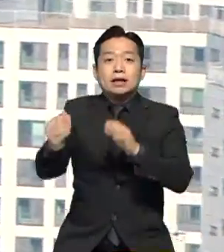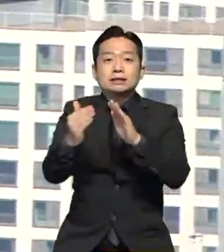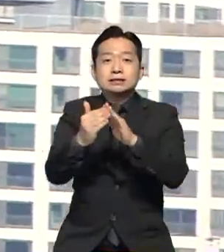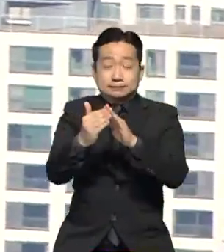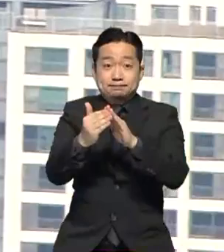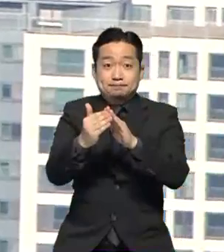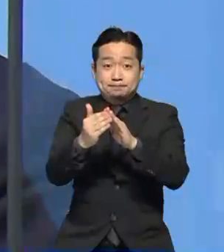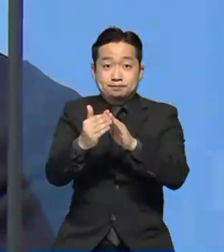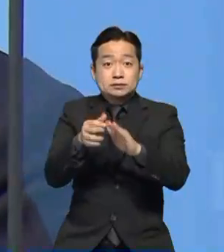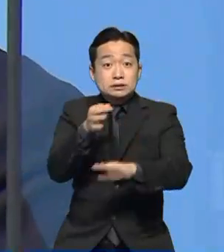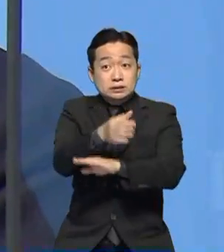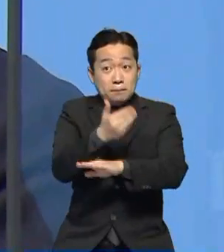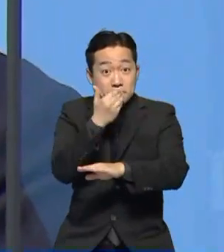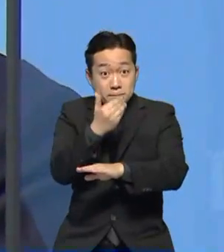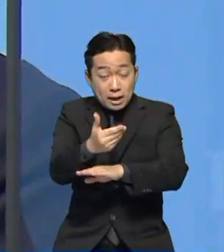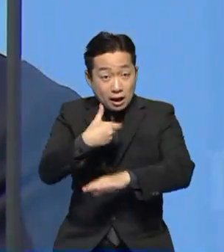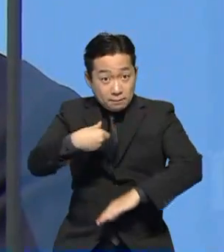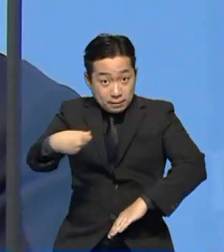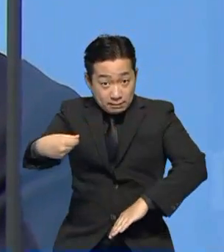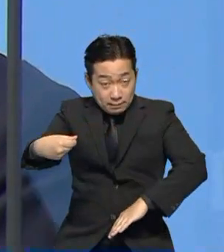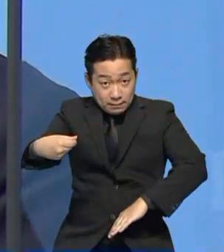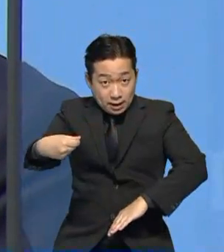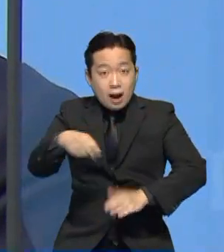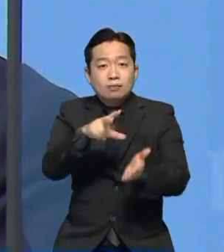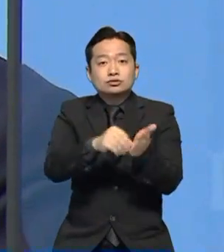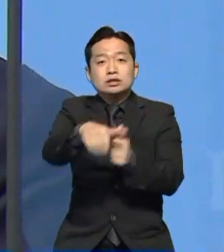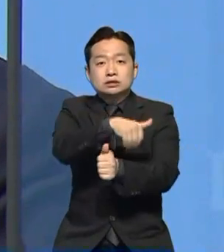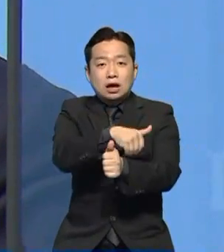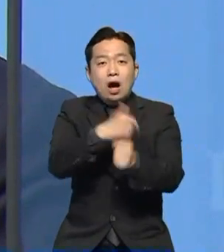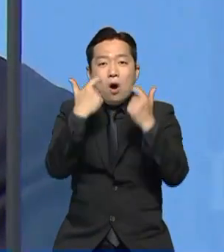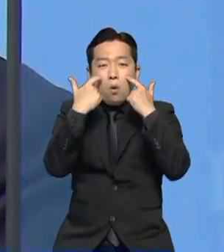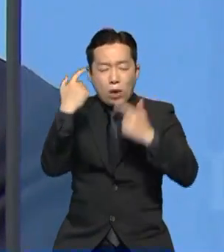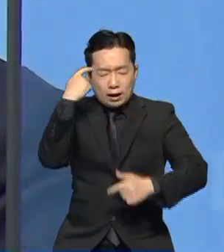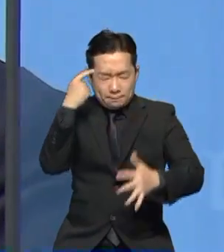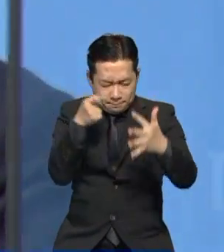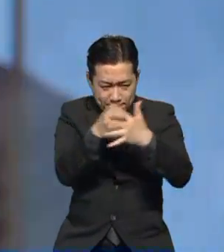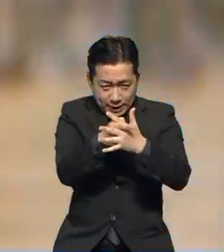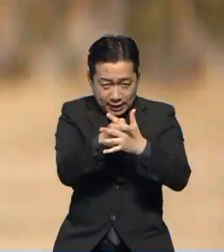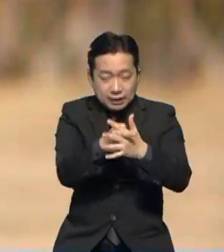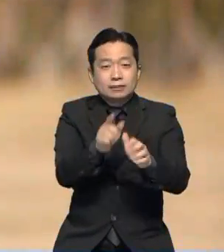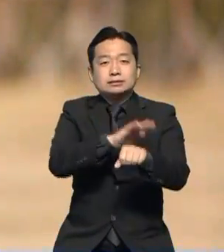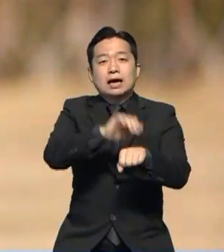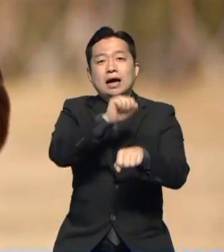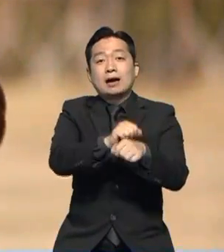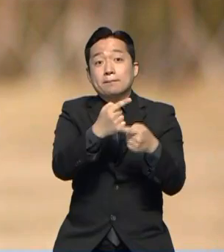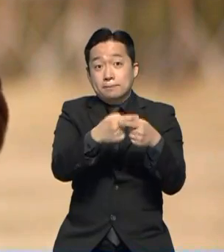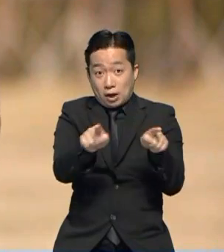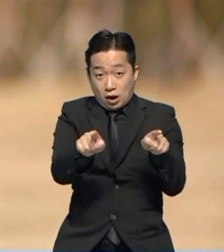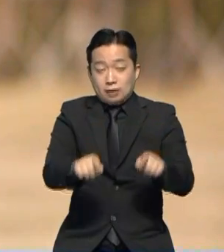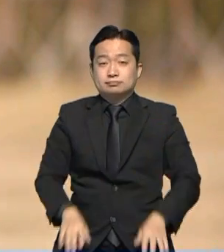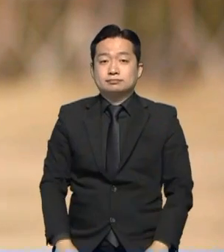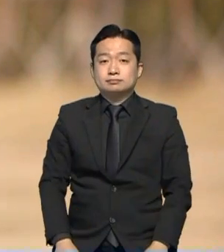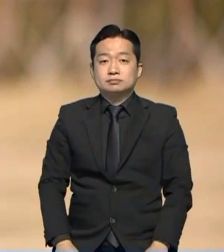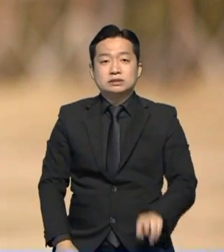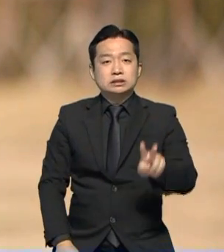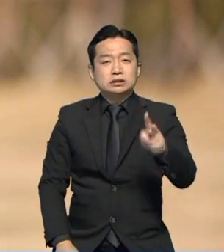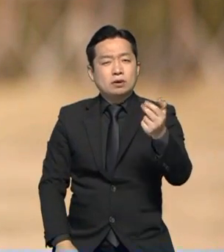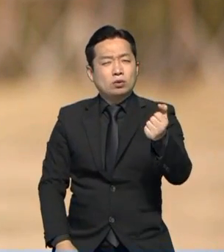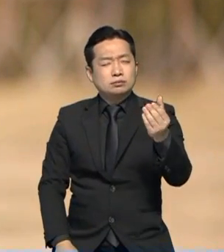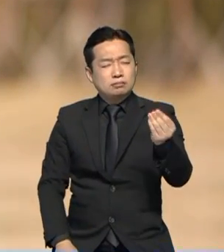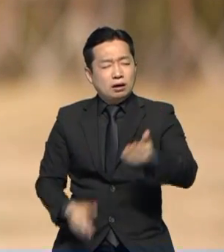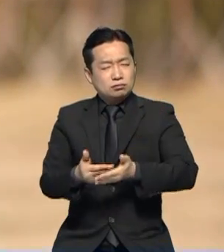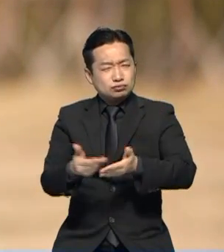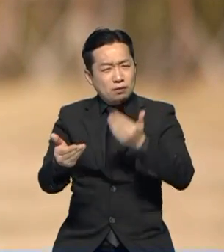수요를 견인하는 방식 등에 대해서 문제 상황을 정확히 인식했다고 호평했지만 또 250만 호를